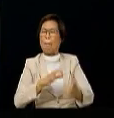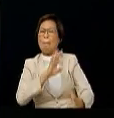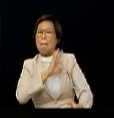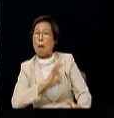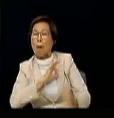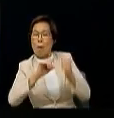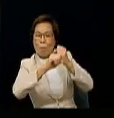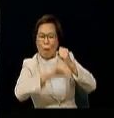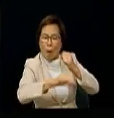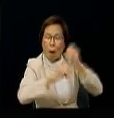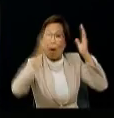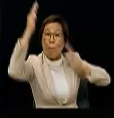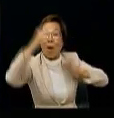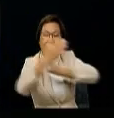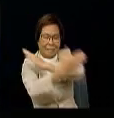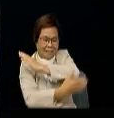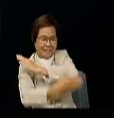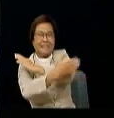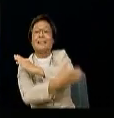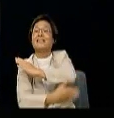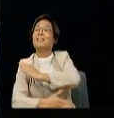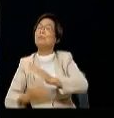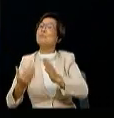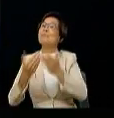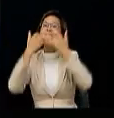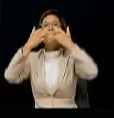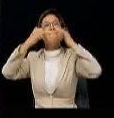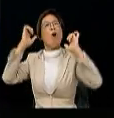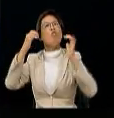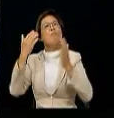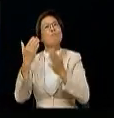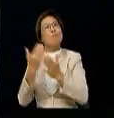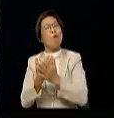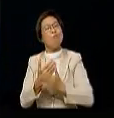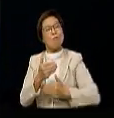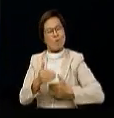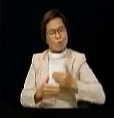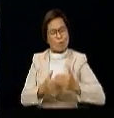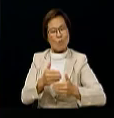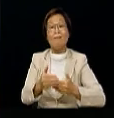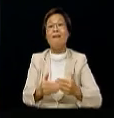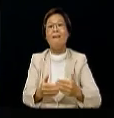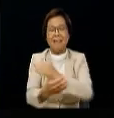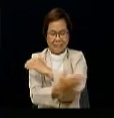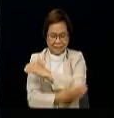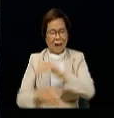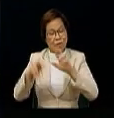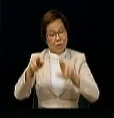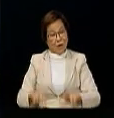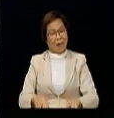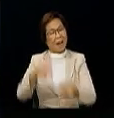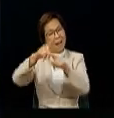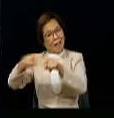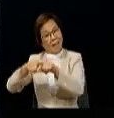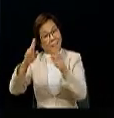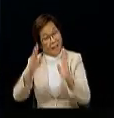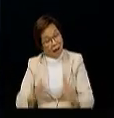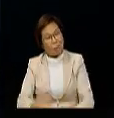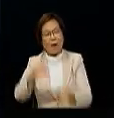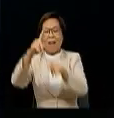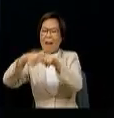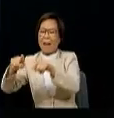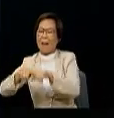mempromosikan Indonesia sebagai negara yang modem dari yang progresif negara yang rakyatnya berbilang kaum